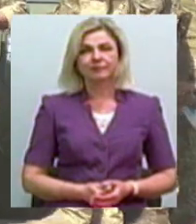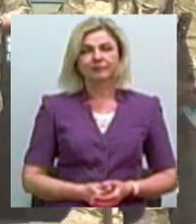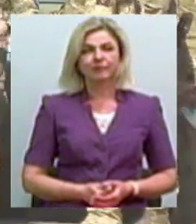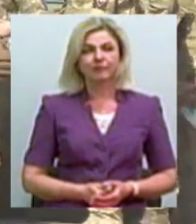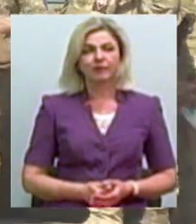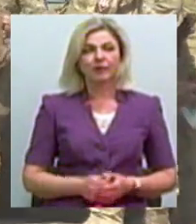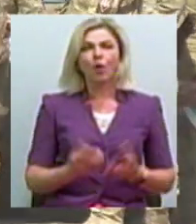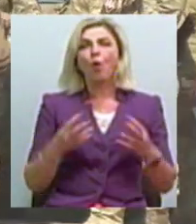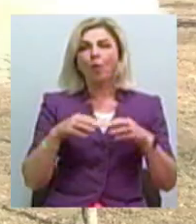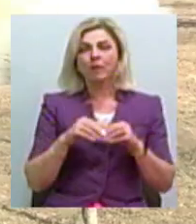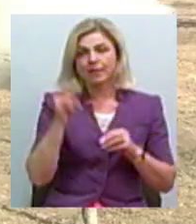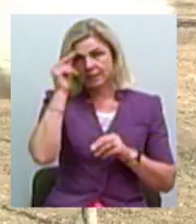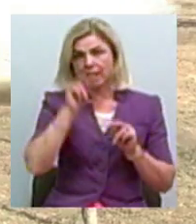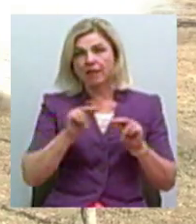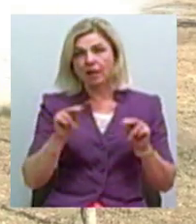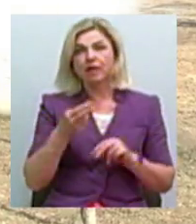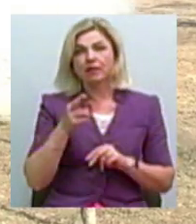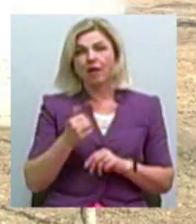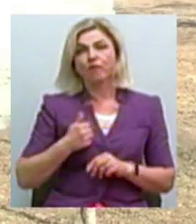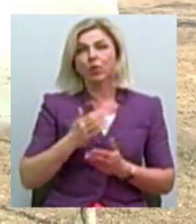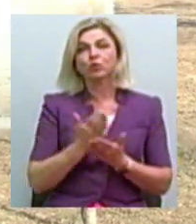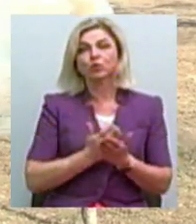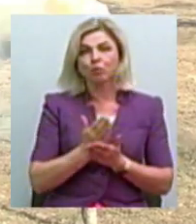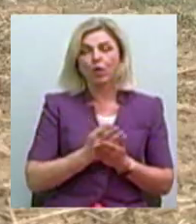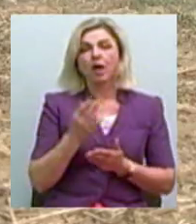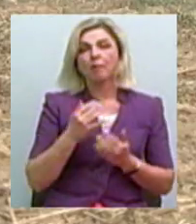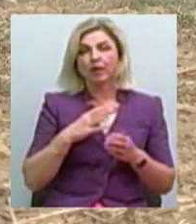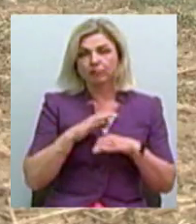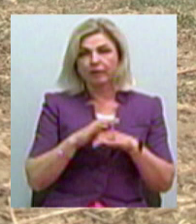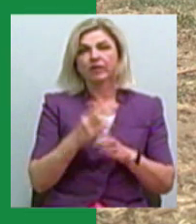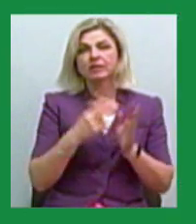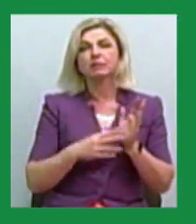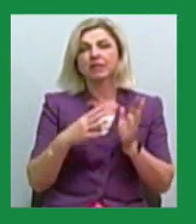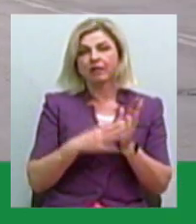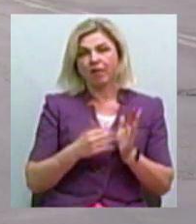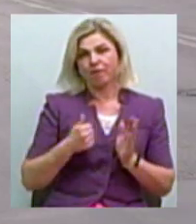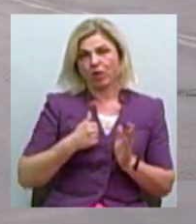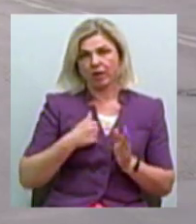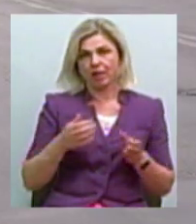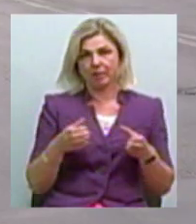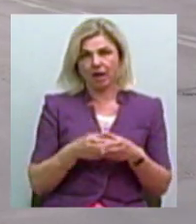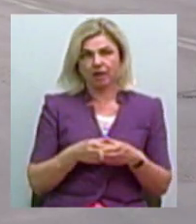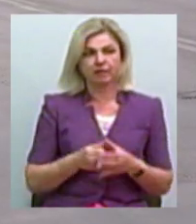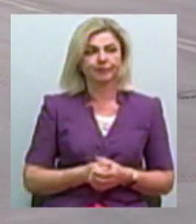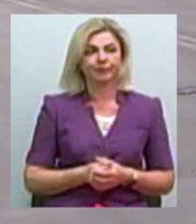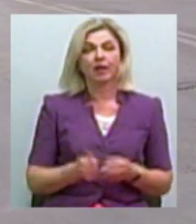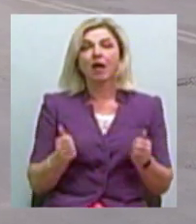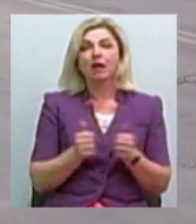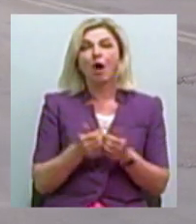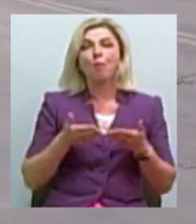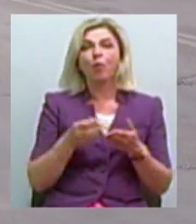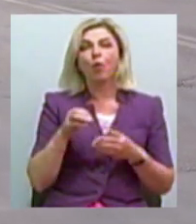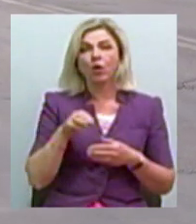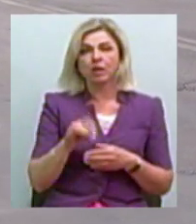Комплексні заняття для військовослужбовців відбулись у 79-й окремій десантно-штурмовій бригаді. Біля портів та миколаївських